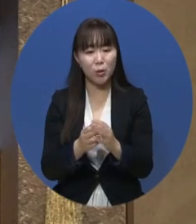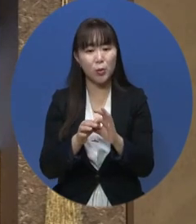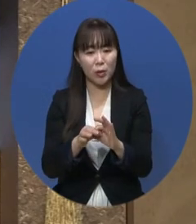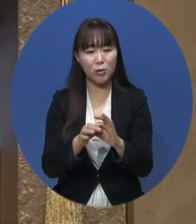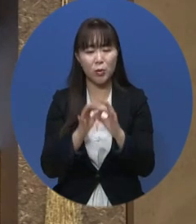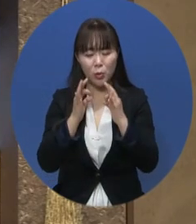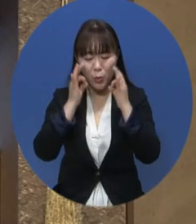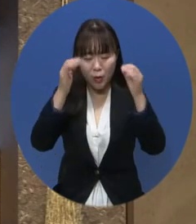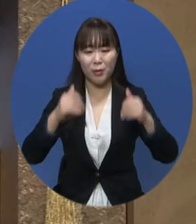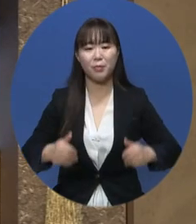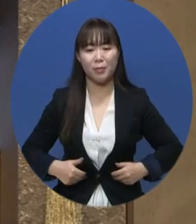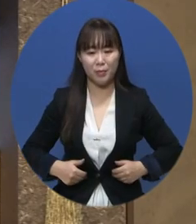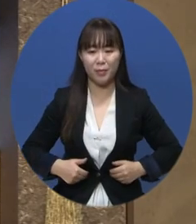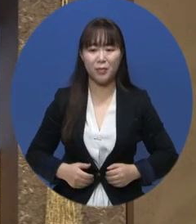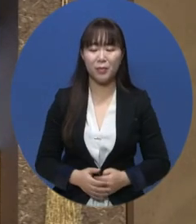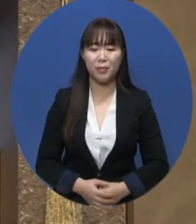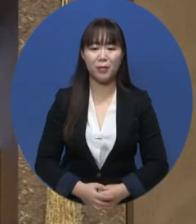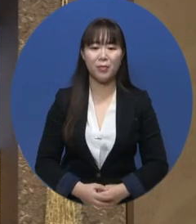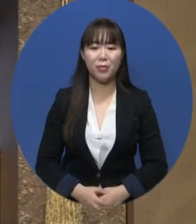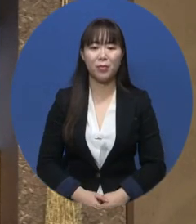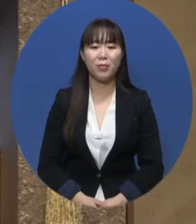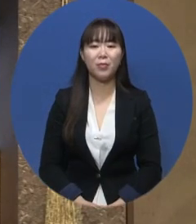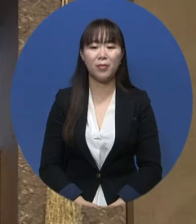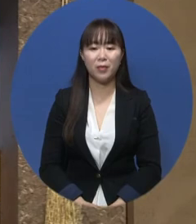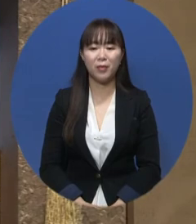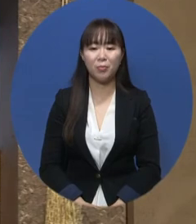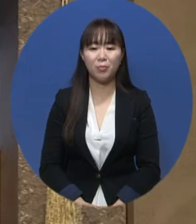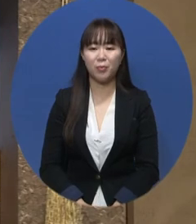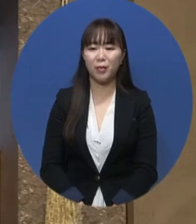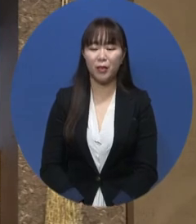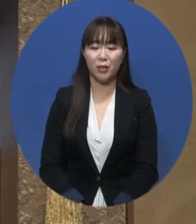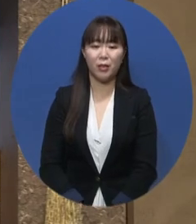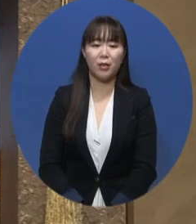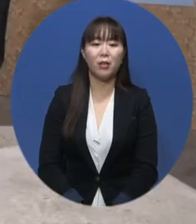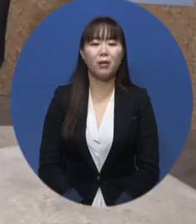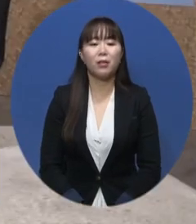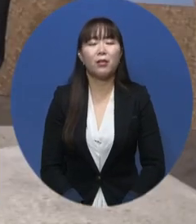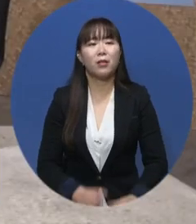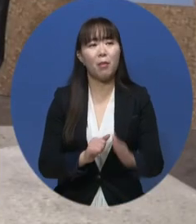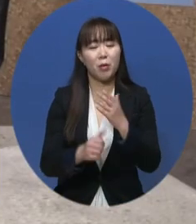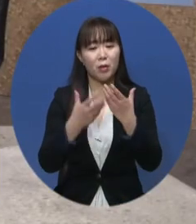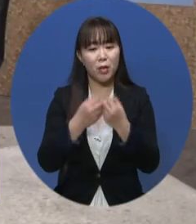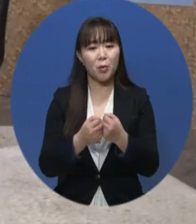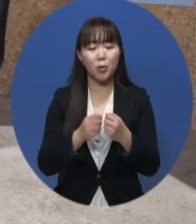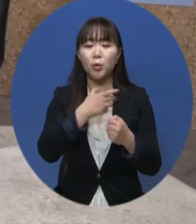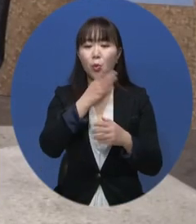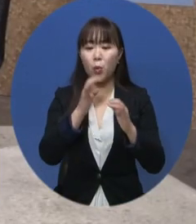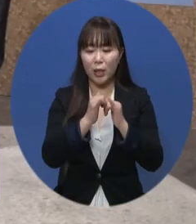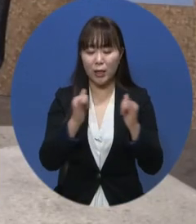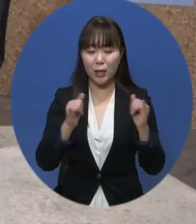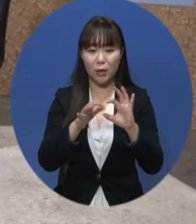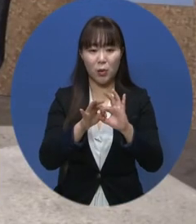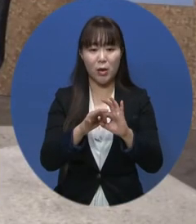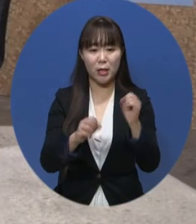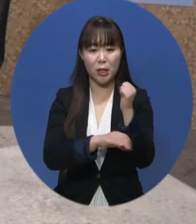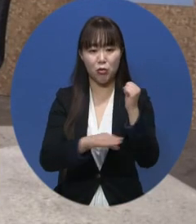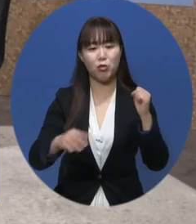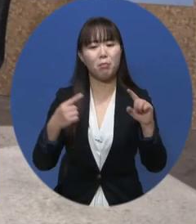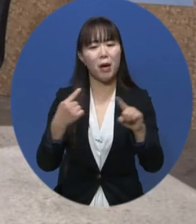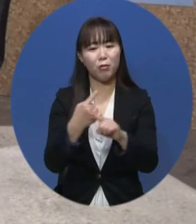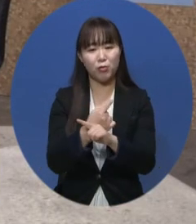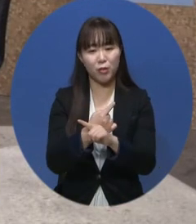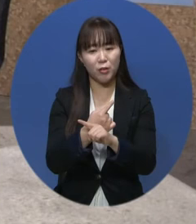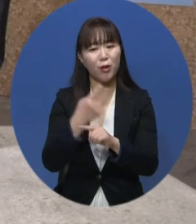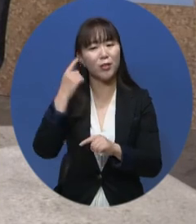네. 해야 된다고 생각합니다. 저는 이제 대표적으로 이제 노인에 대한 기준을 바꾸는 것을